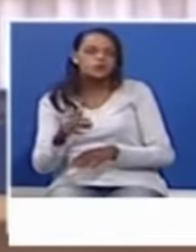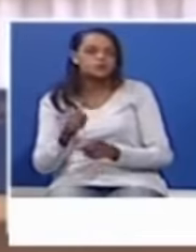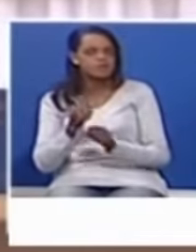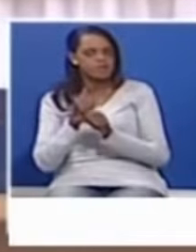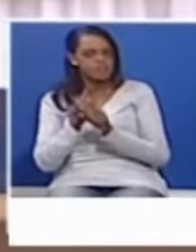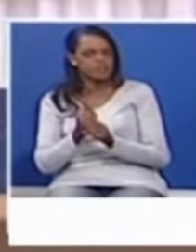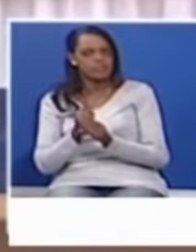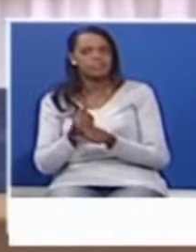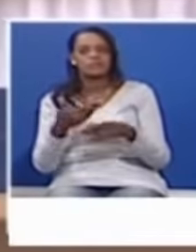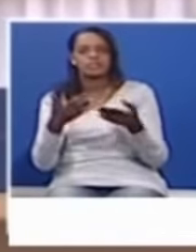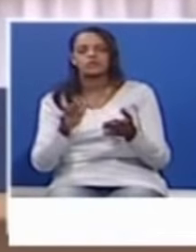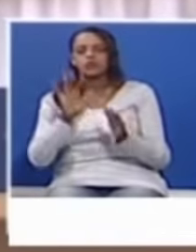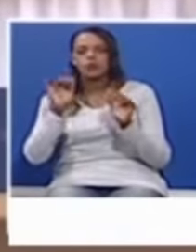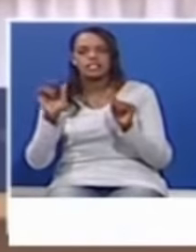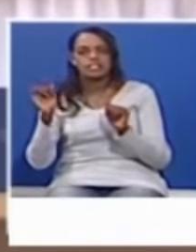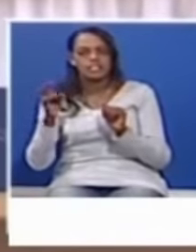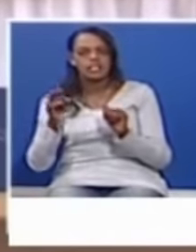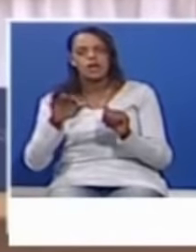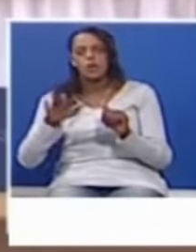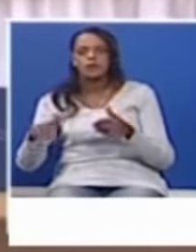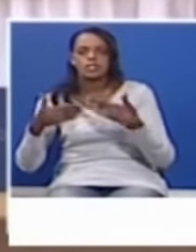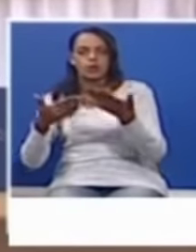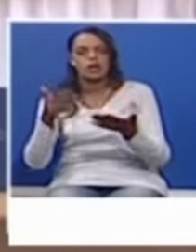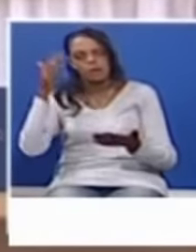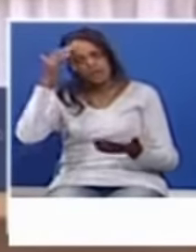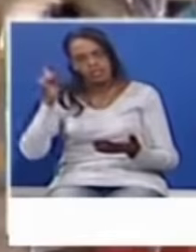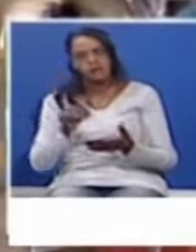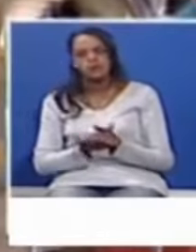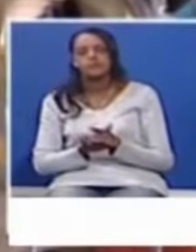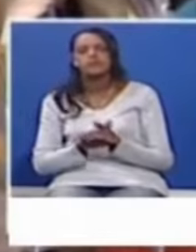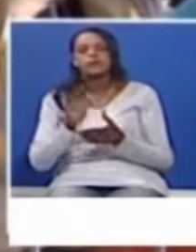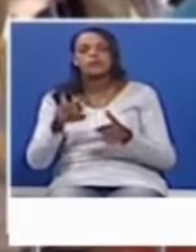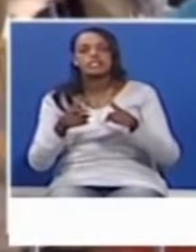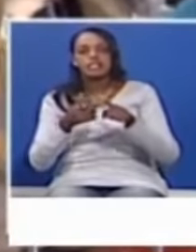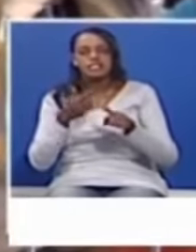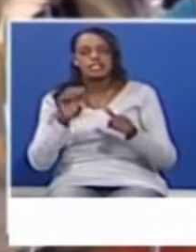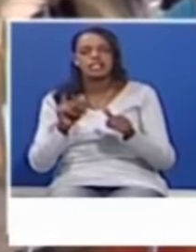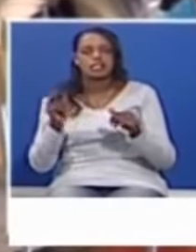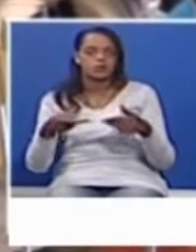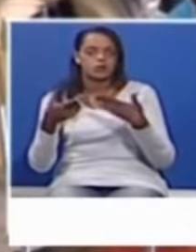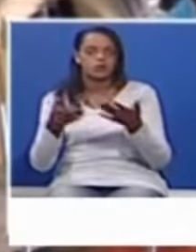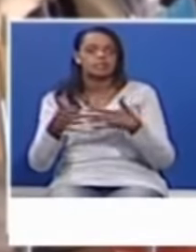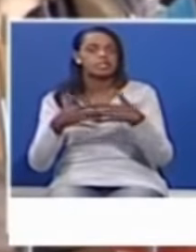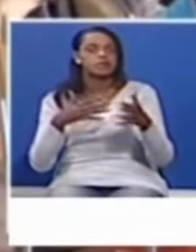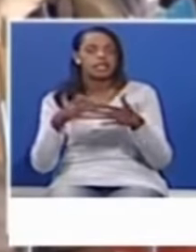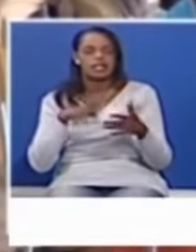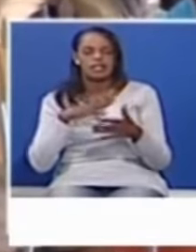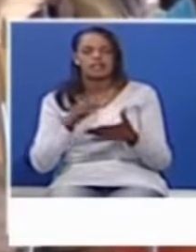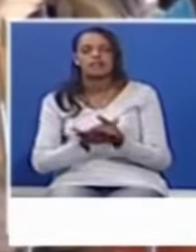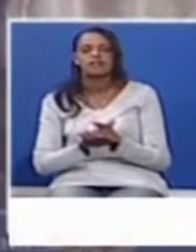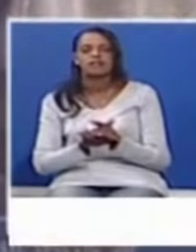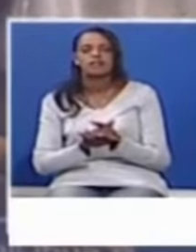ዘቀርብ ዝኾነ ዘይጋ መሰልጤሳ አይክልከልን እዩ ብኡ መሰረት ከዓ ከም ዝዕደል ንገብር ማለት እዩ